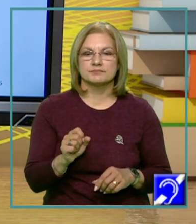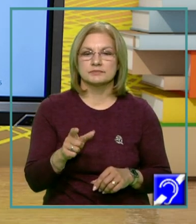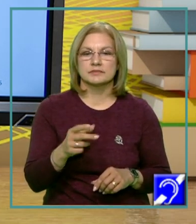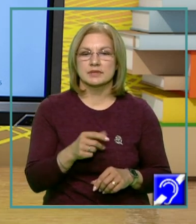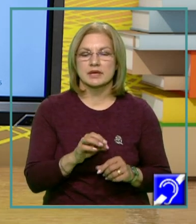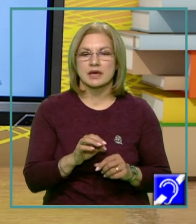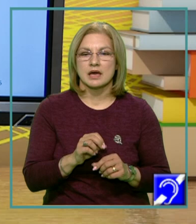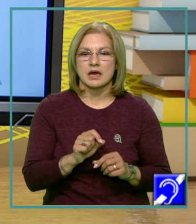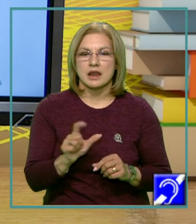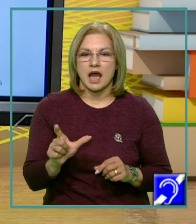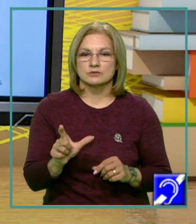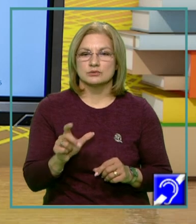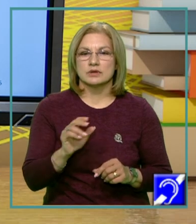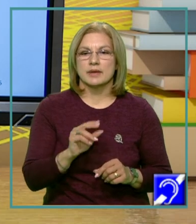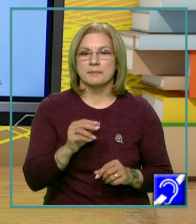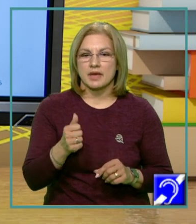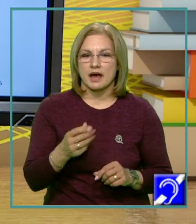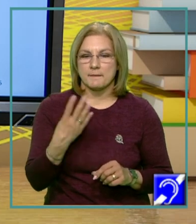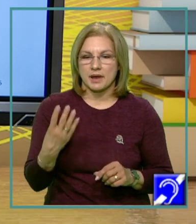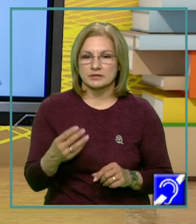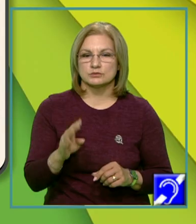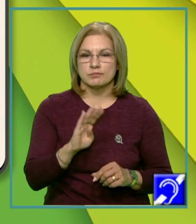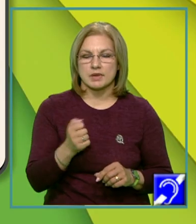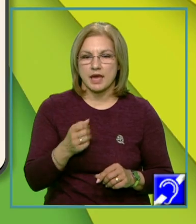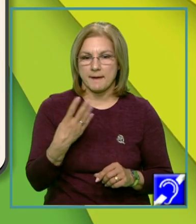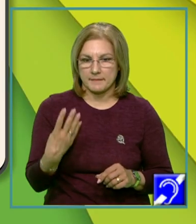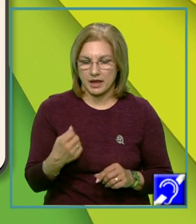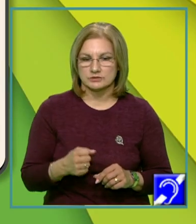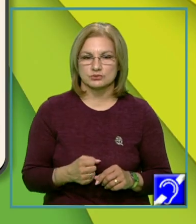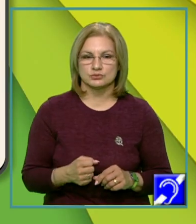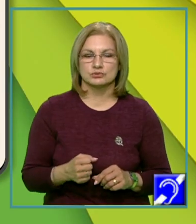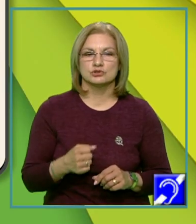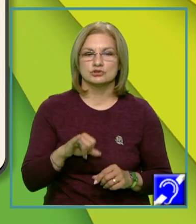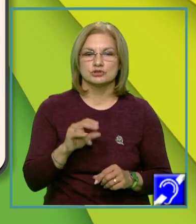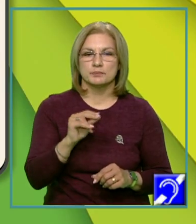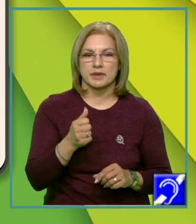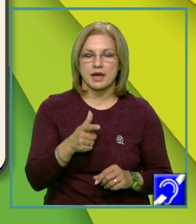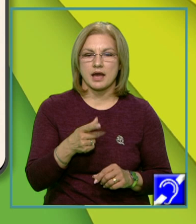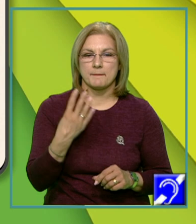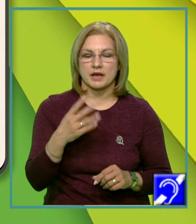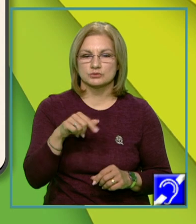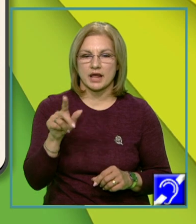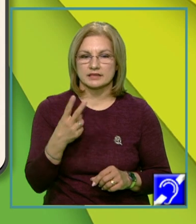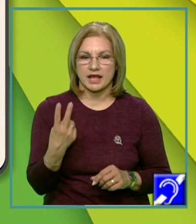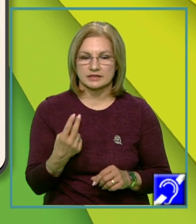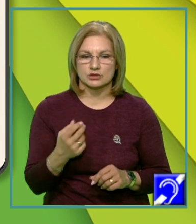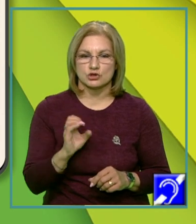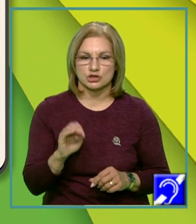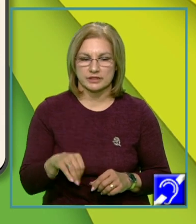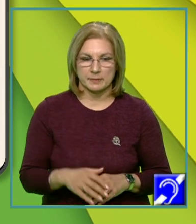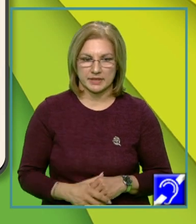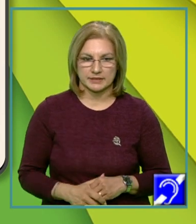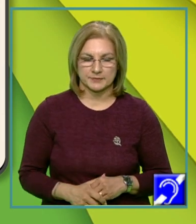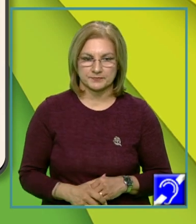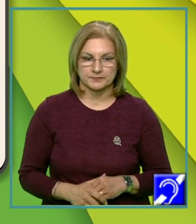4 cm b a 4 cm și pe a 4 radical din 2 cm